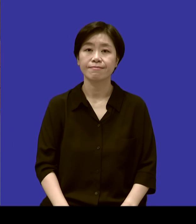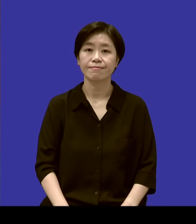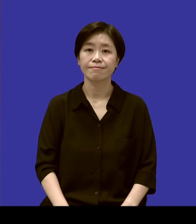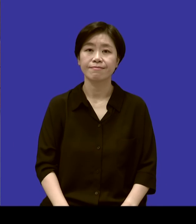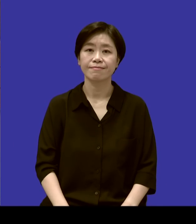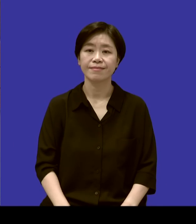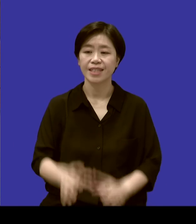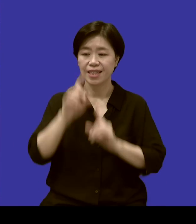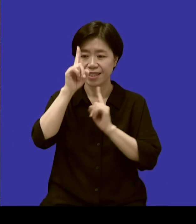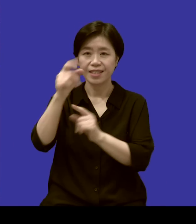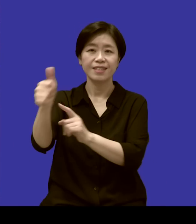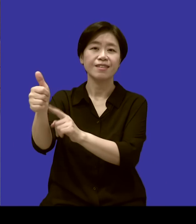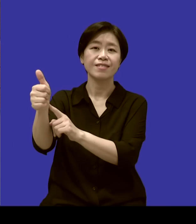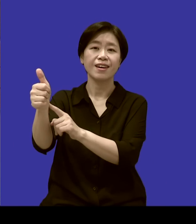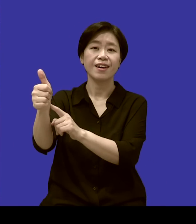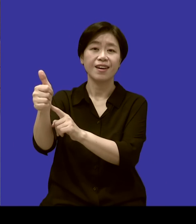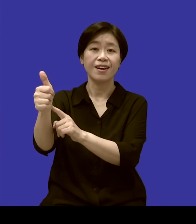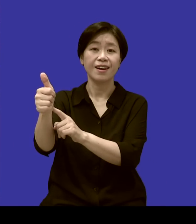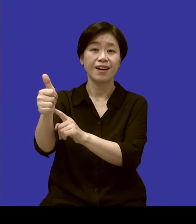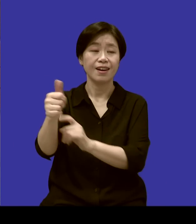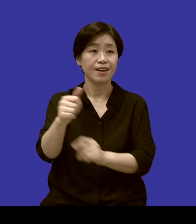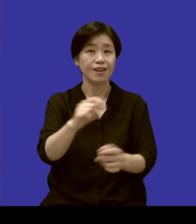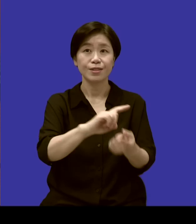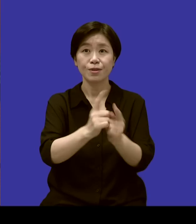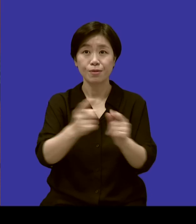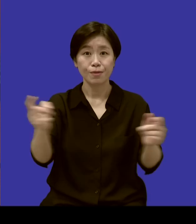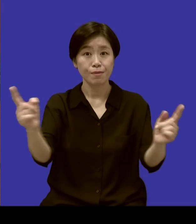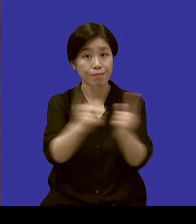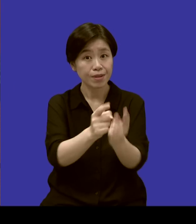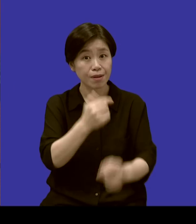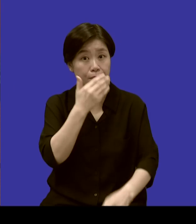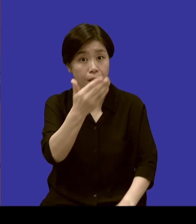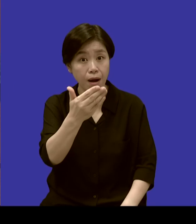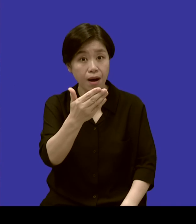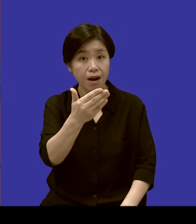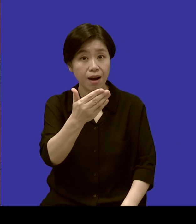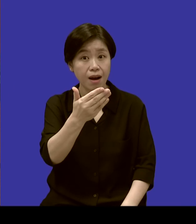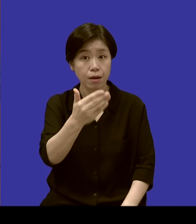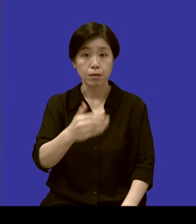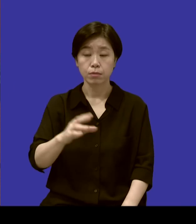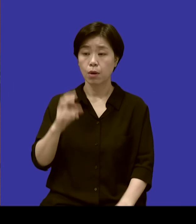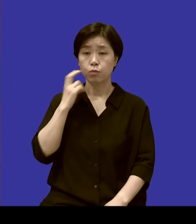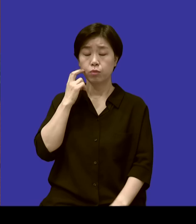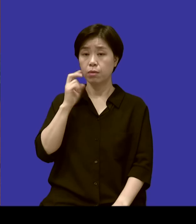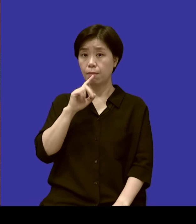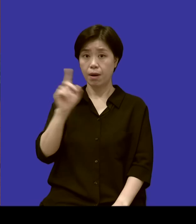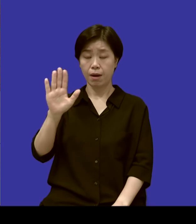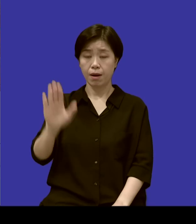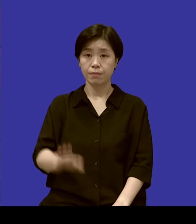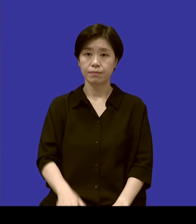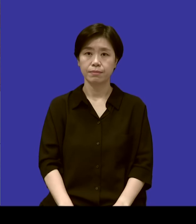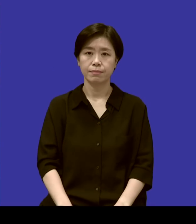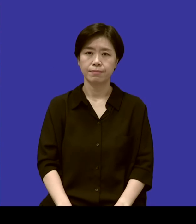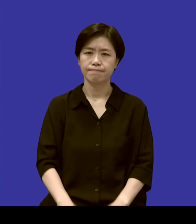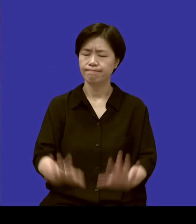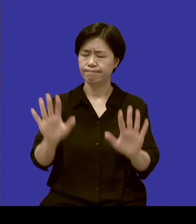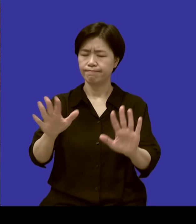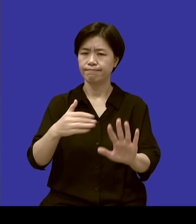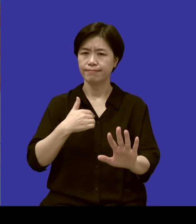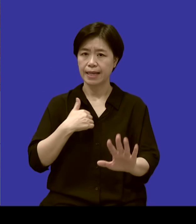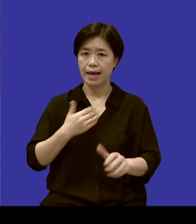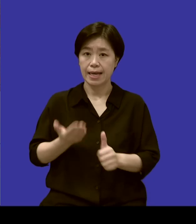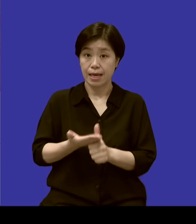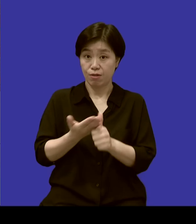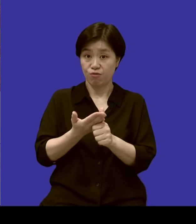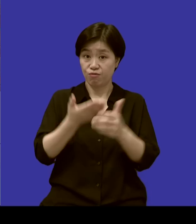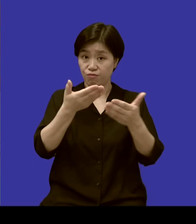보내서 1대1 양육 좀 필요한데 괜찮겠습니까? 정말 저 진심이에요. 농담이 아니라 정말 좀 필요한데 양육이. 제가 쉽지 않습니다.